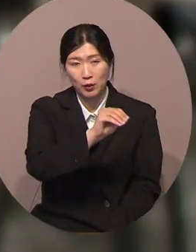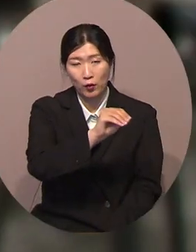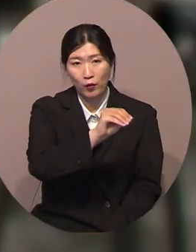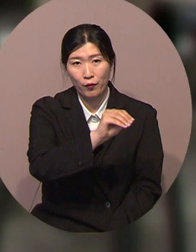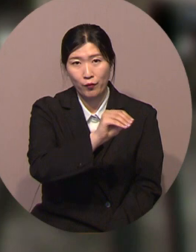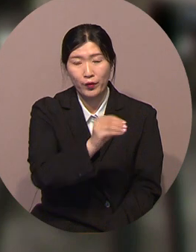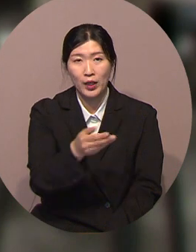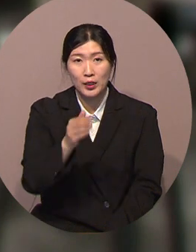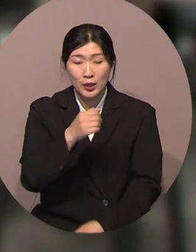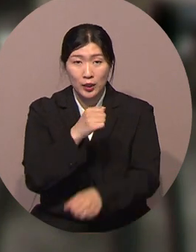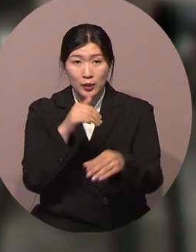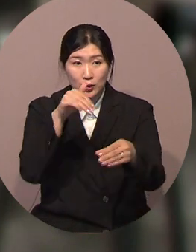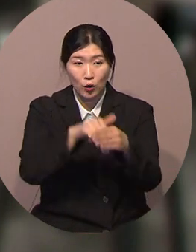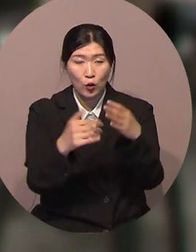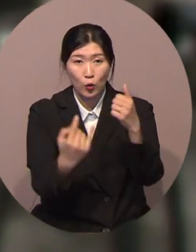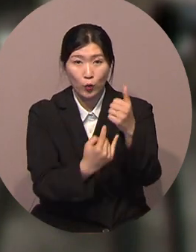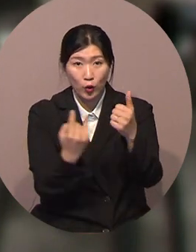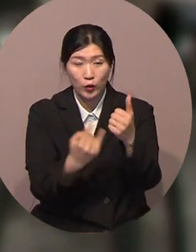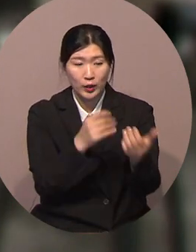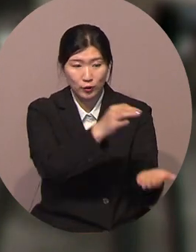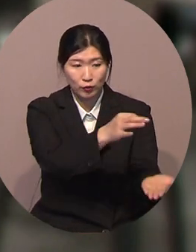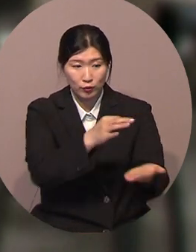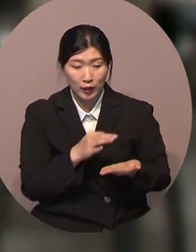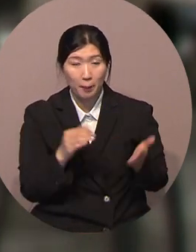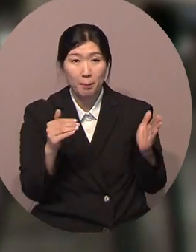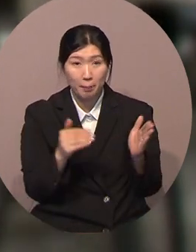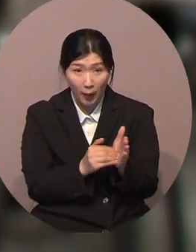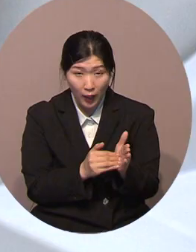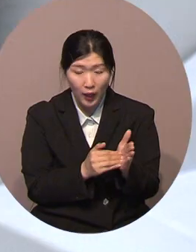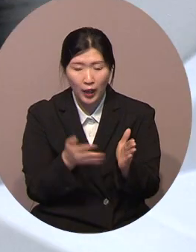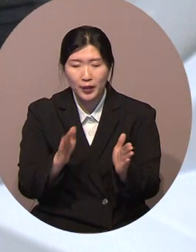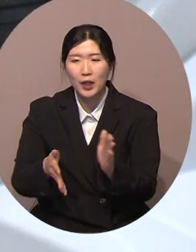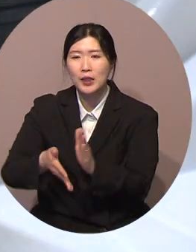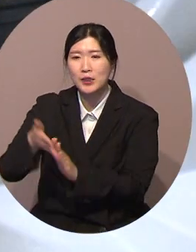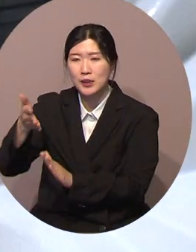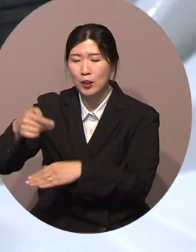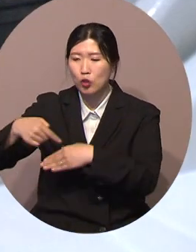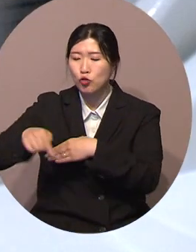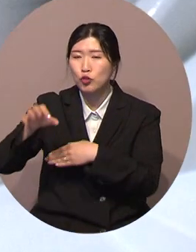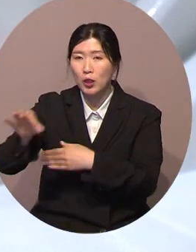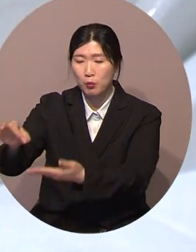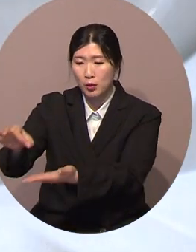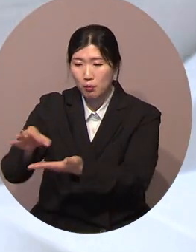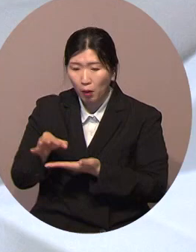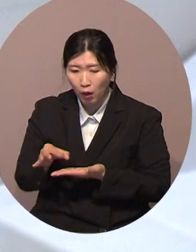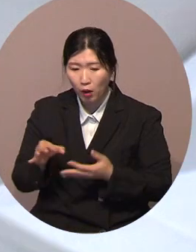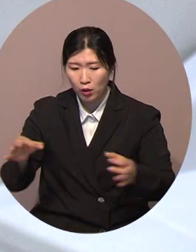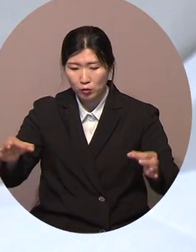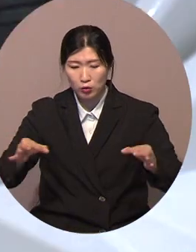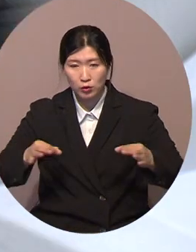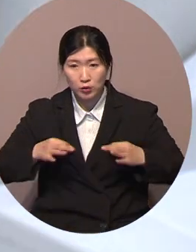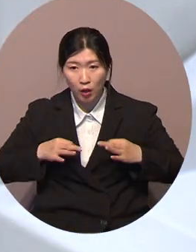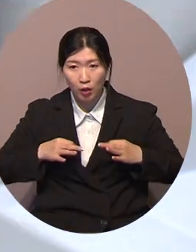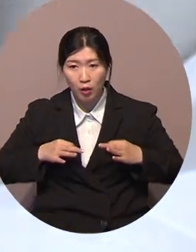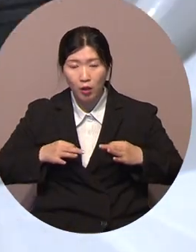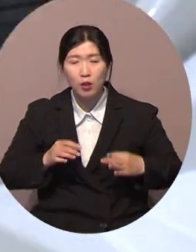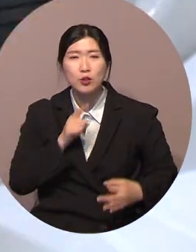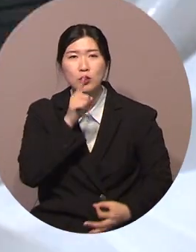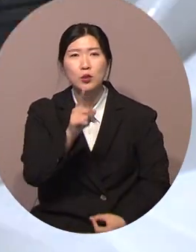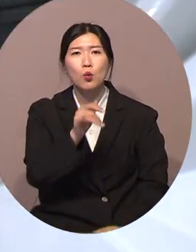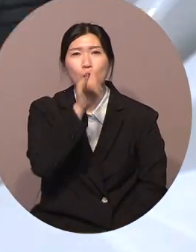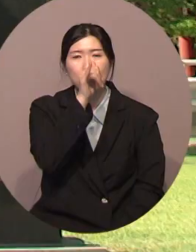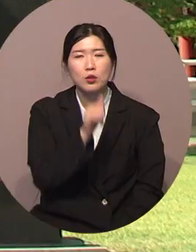이미 선관위에서 근무수당을 받고도 소속 지자체로부터 건당 2만 원씩의 여비를 추가로 받았다는 신고가